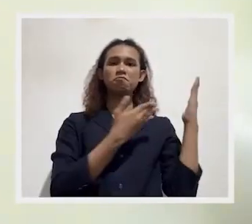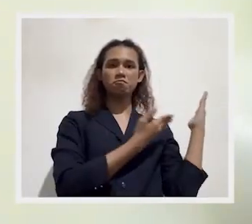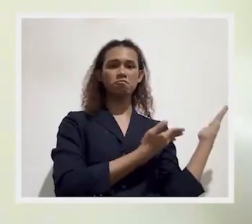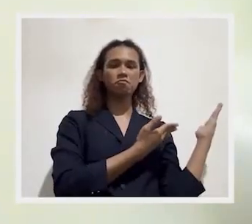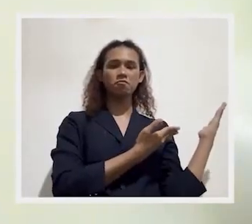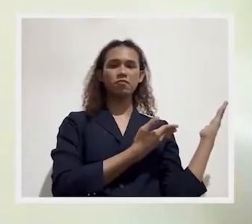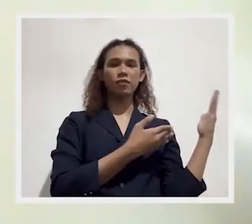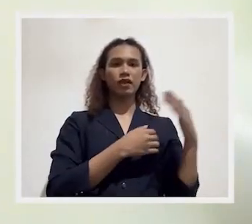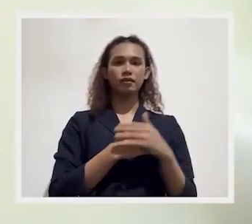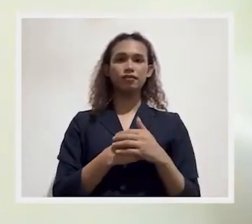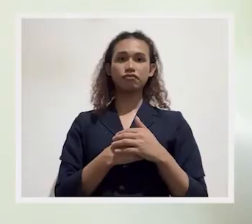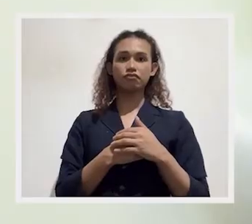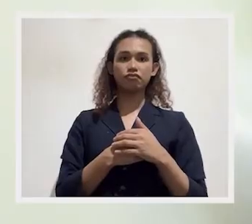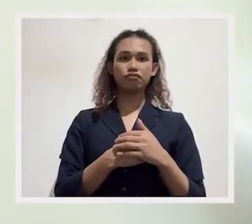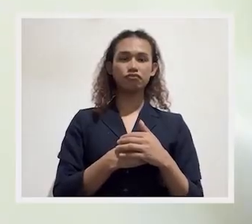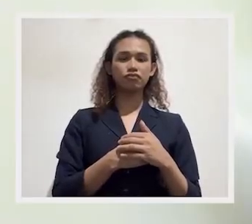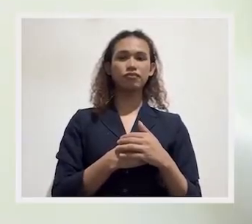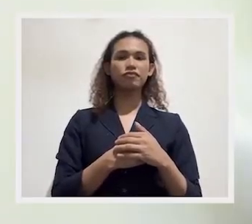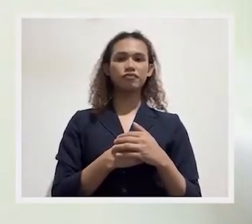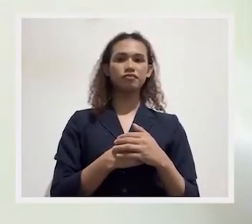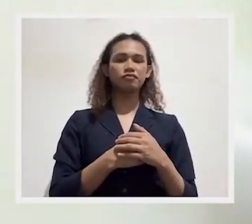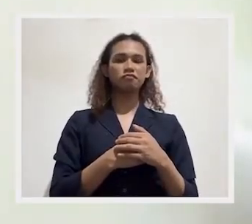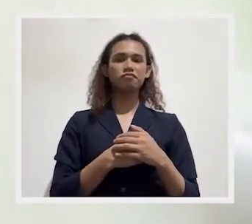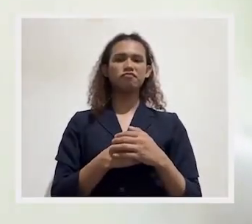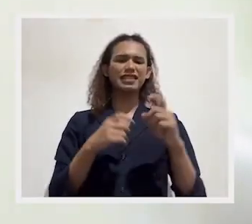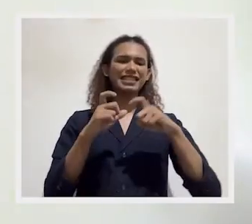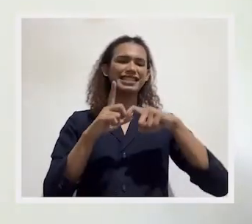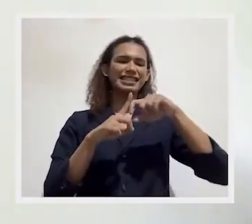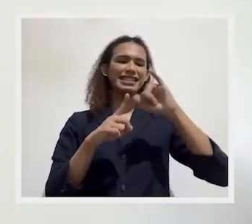secara vertikal, lalu jepit dengan skin fold caliper.